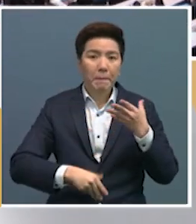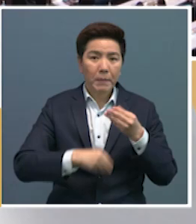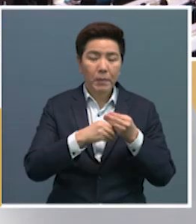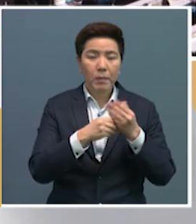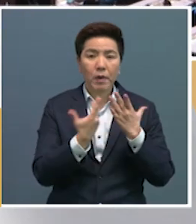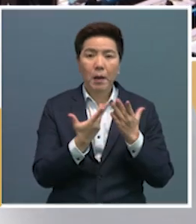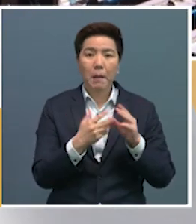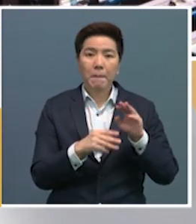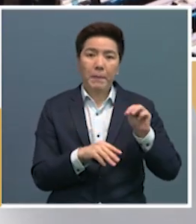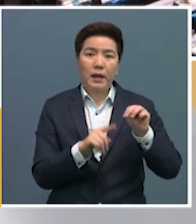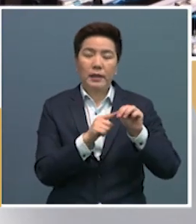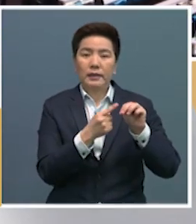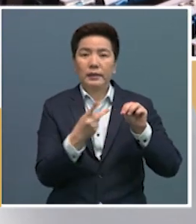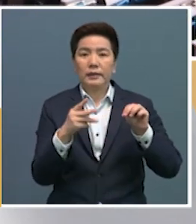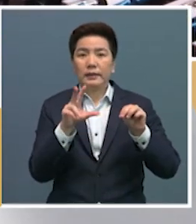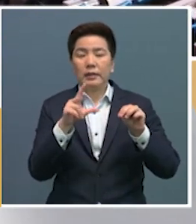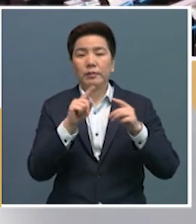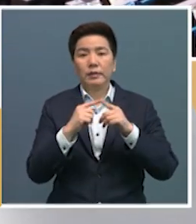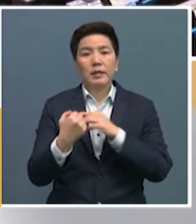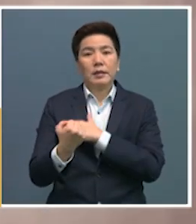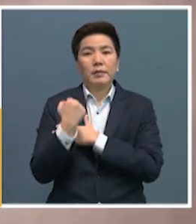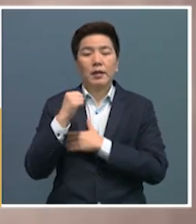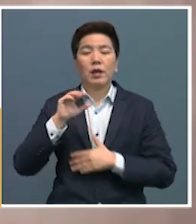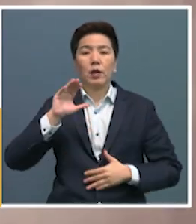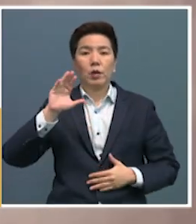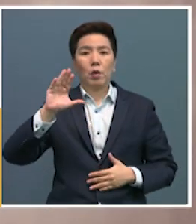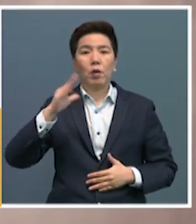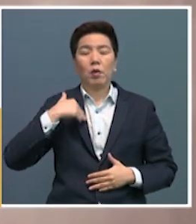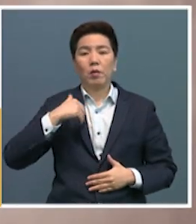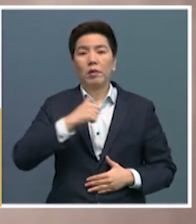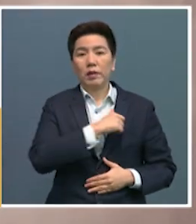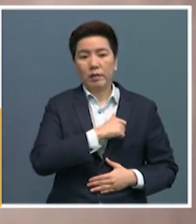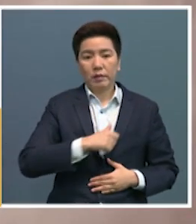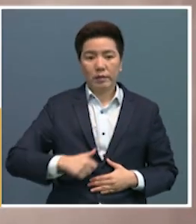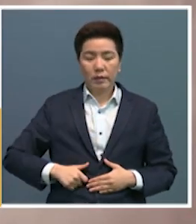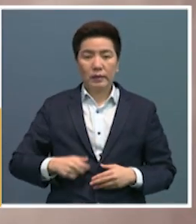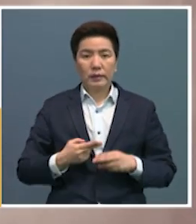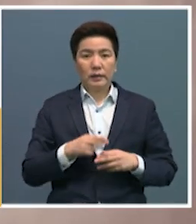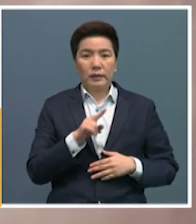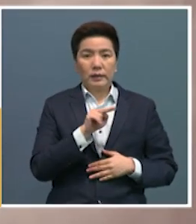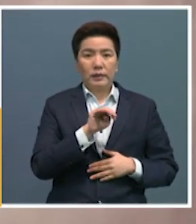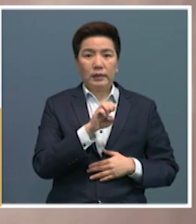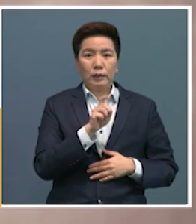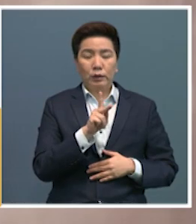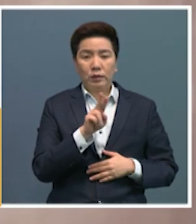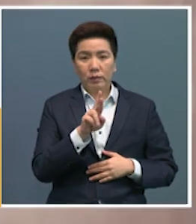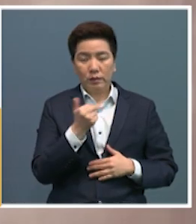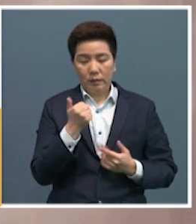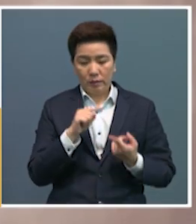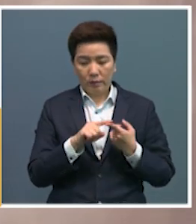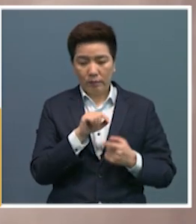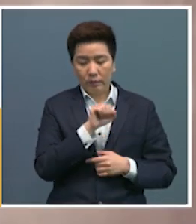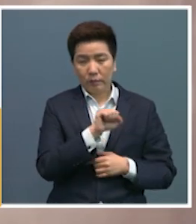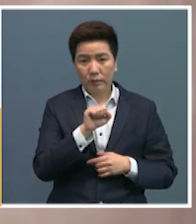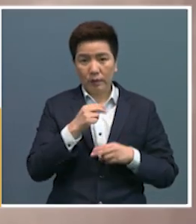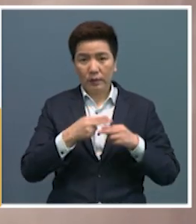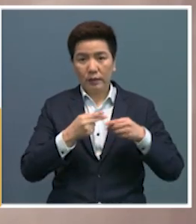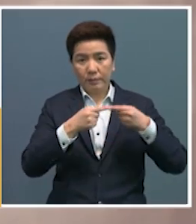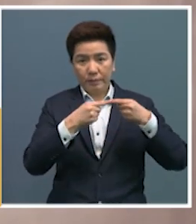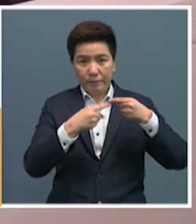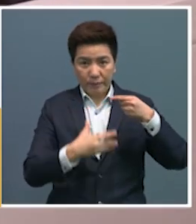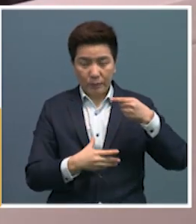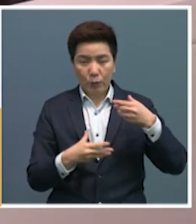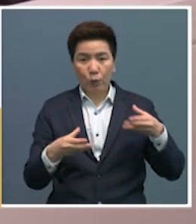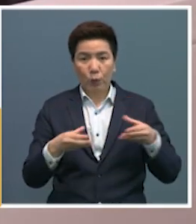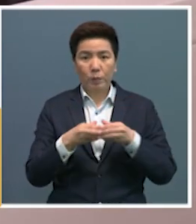๓๘มาตราถึงพระราชอำนาจด้วยนะคะเรื่องนี้ค่ะคุณนิดตอนจำนงค์ค่ะซึ่งเป็นสสแบบบัญชีราย